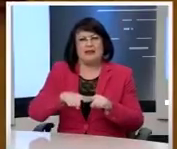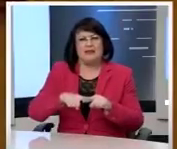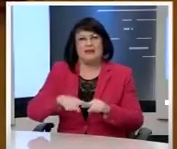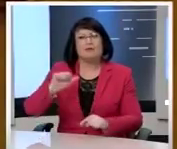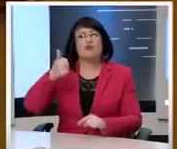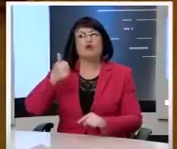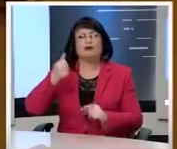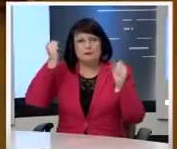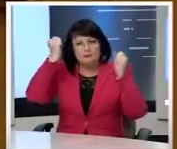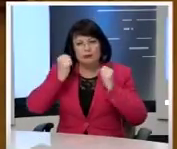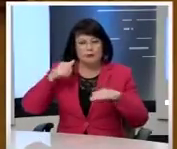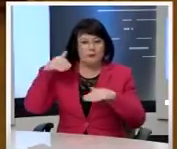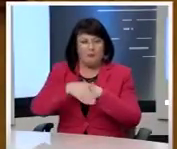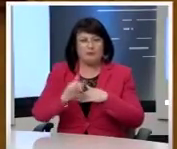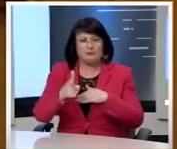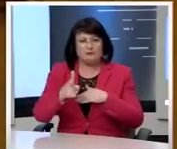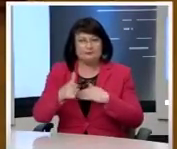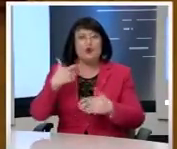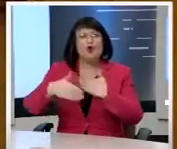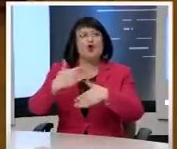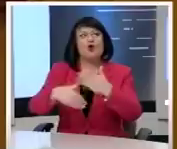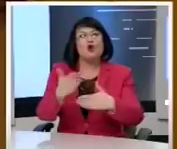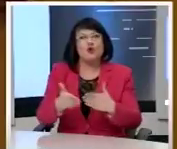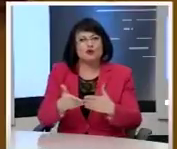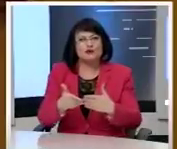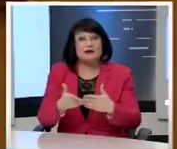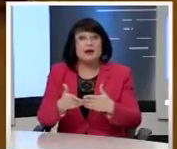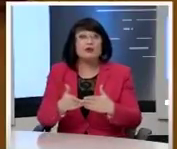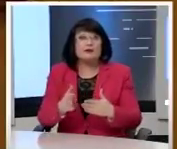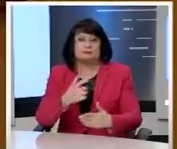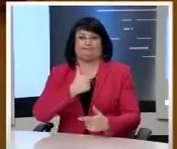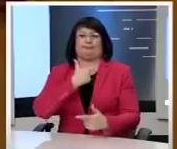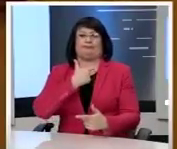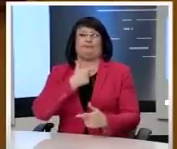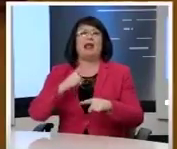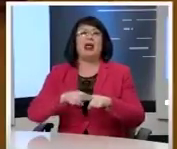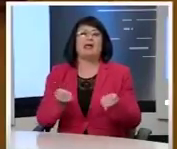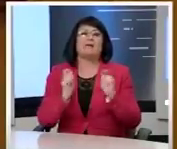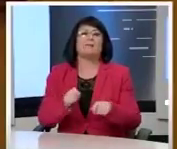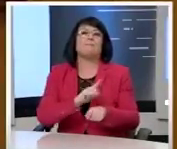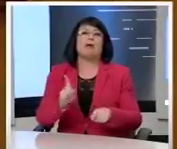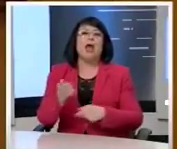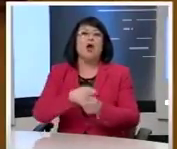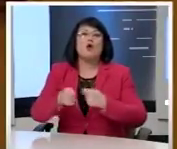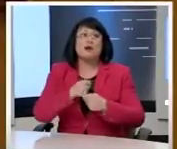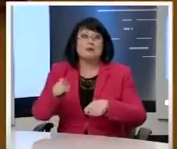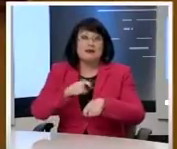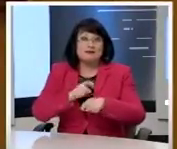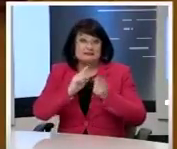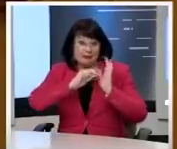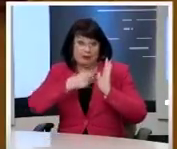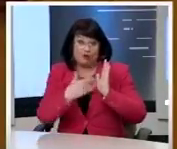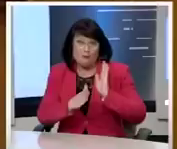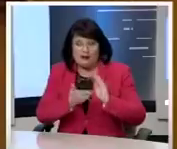χρεοκοπία, όπου επί δεκαετίες η Ελλάδα ήταν εκτός αγορών αποκλεισμένη. Άρα το ότι βγαίνουμε τώρα από τα